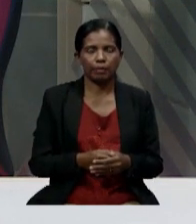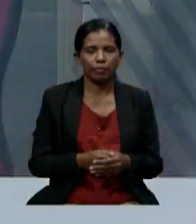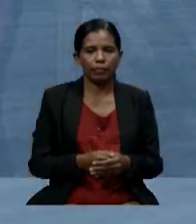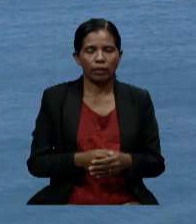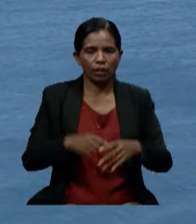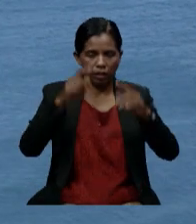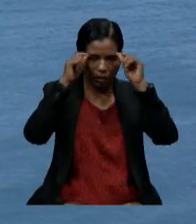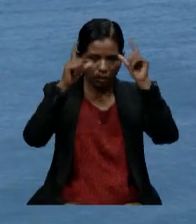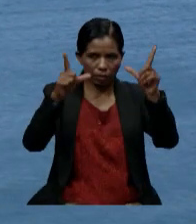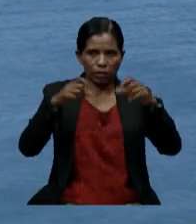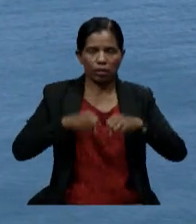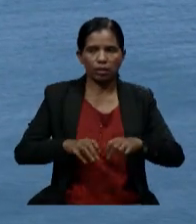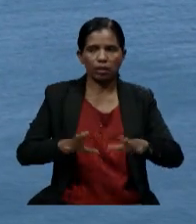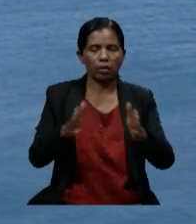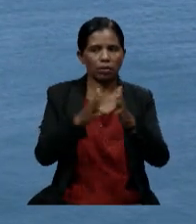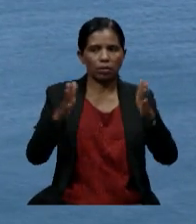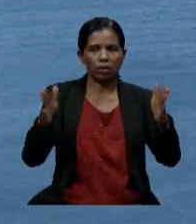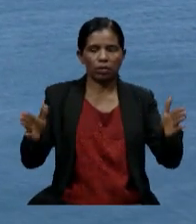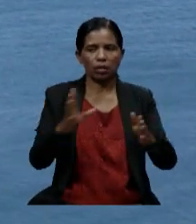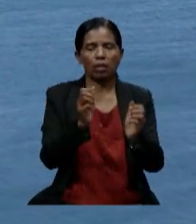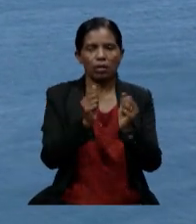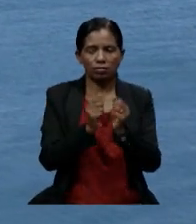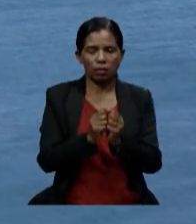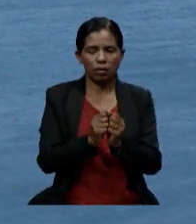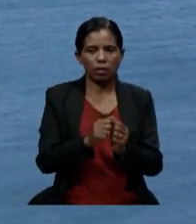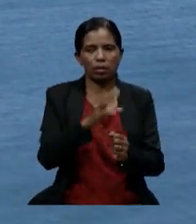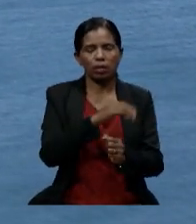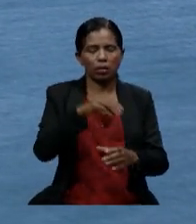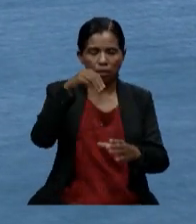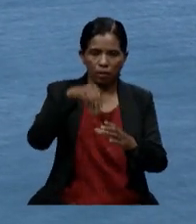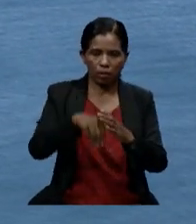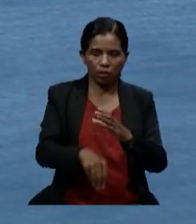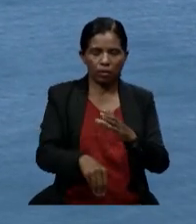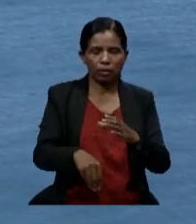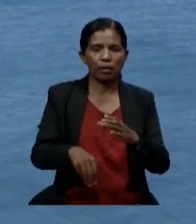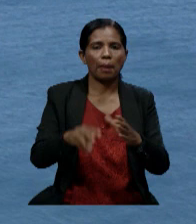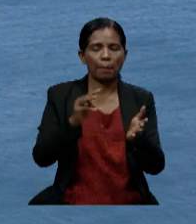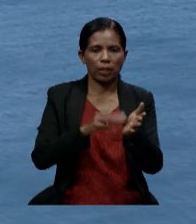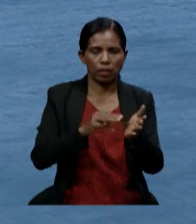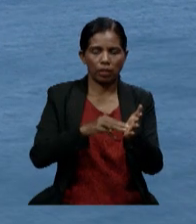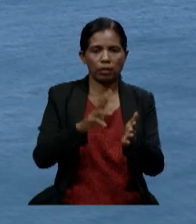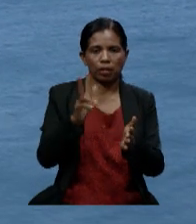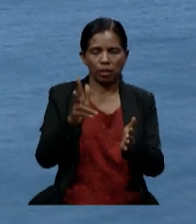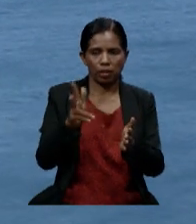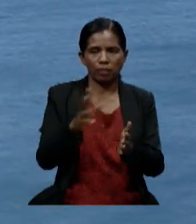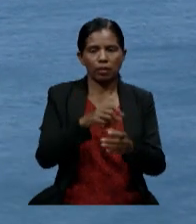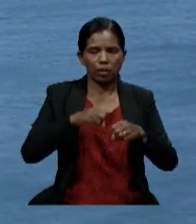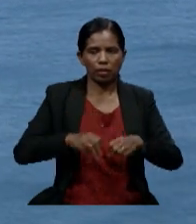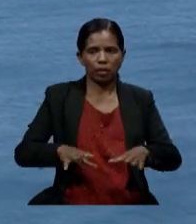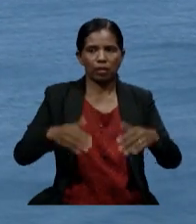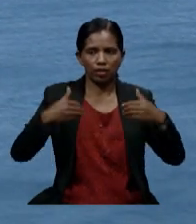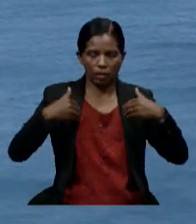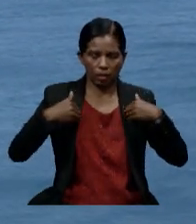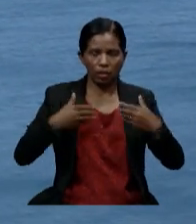Timor Leste ne tasi ho luang quasi kilometro atus lima no clian quasi metro rihun toluresing. Tasi Timor mos ia